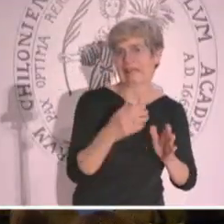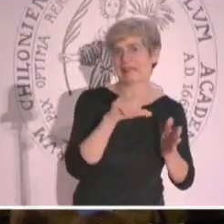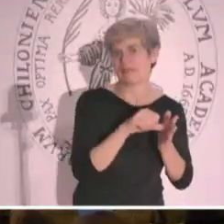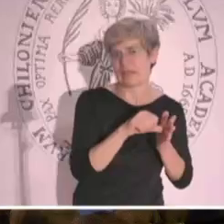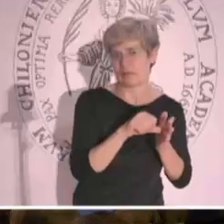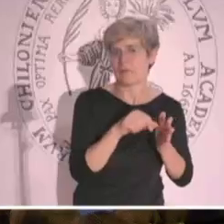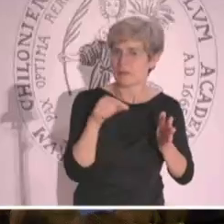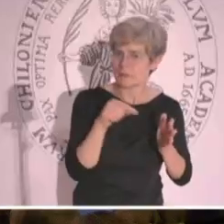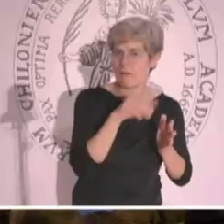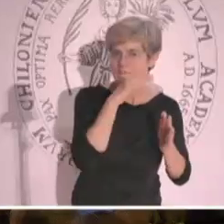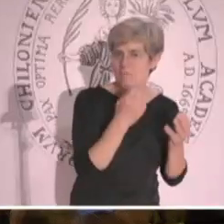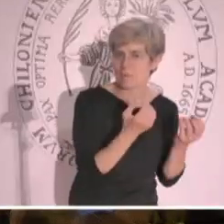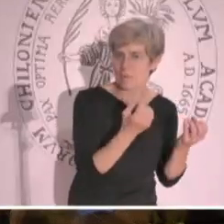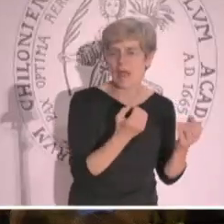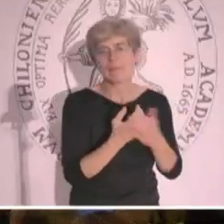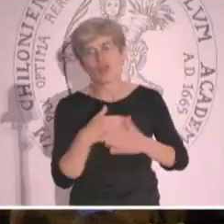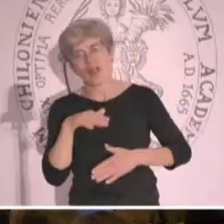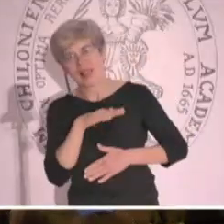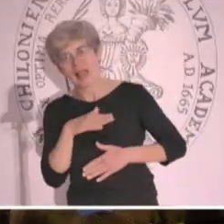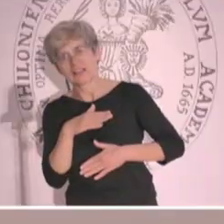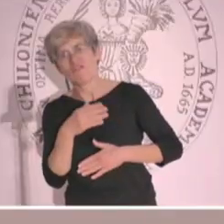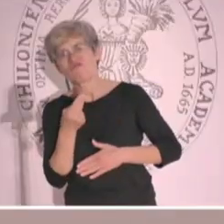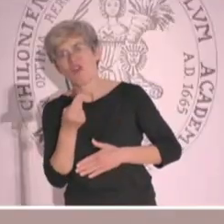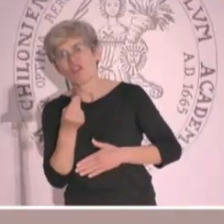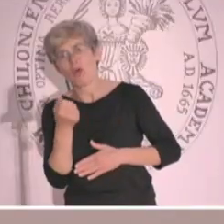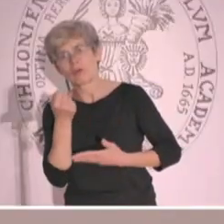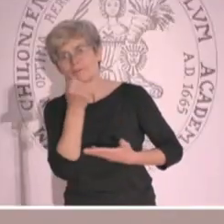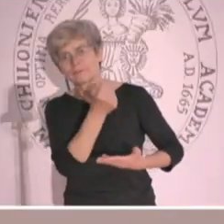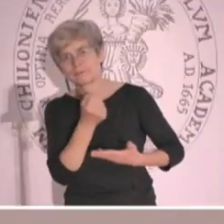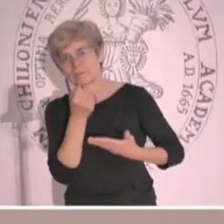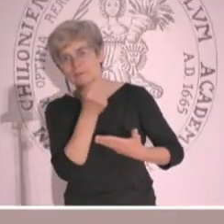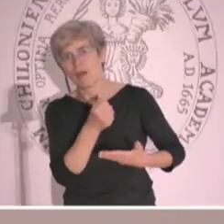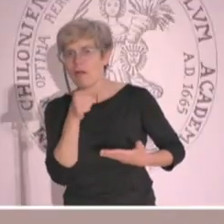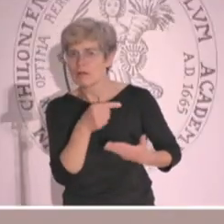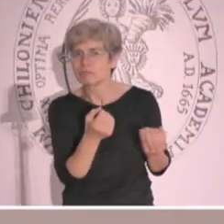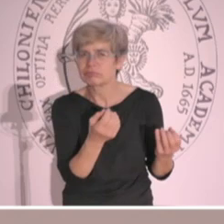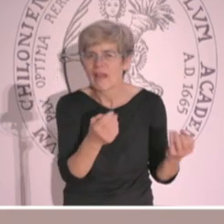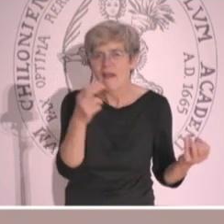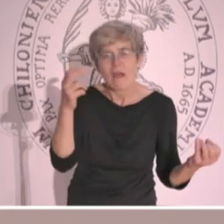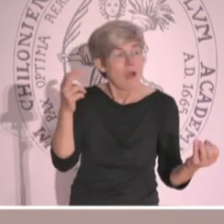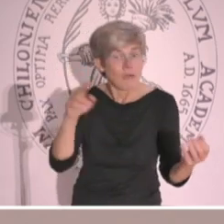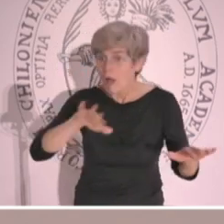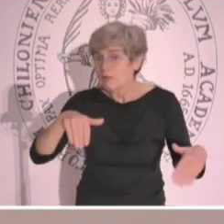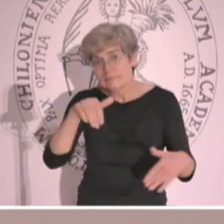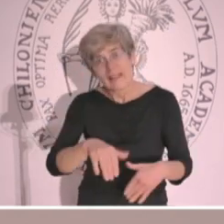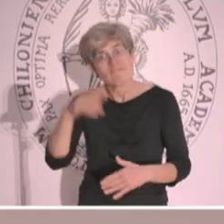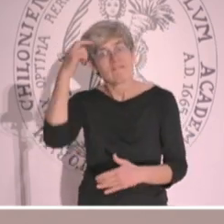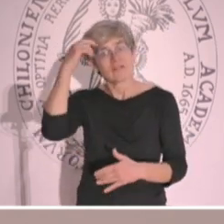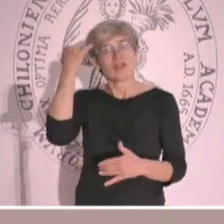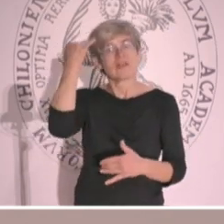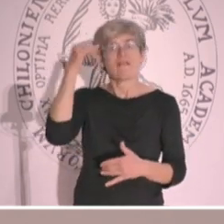dem ganz vieles zusammenkommt, wissenschaftliche Ideen, aber auch viel Engagement, ja, wie unsere Stadt, wie unser Land